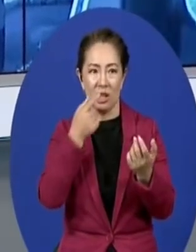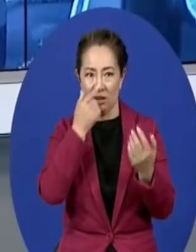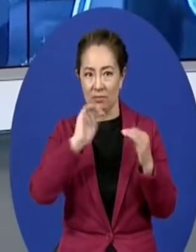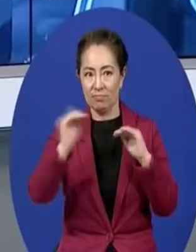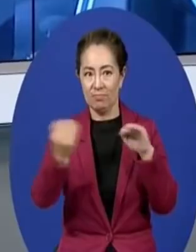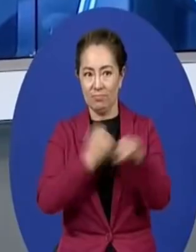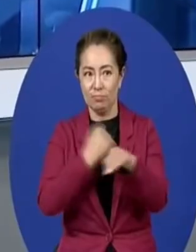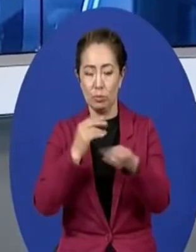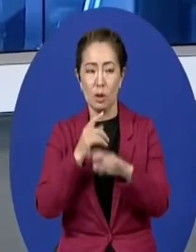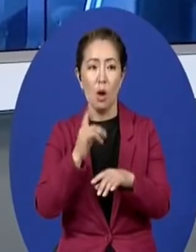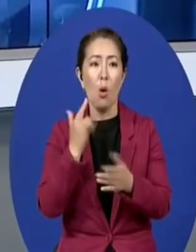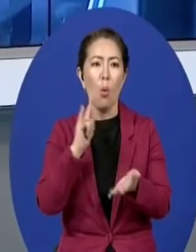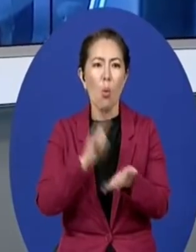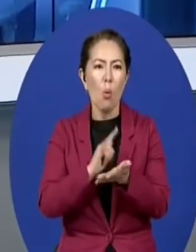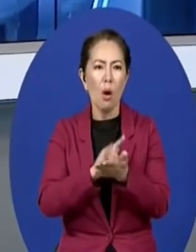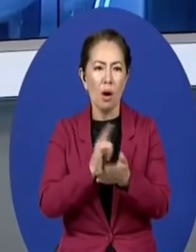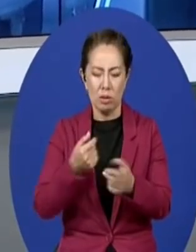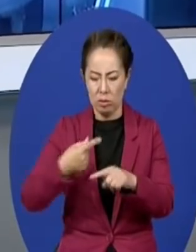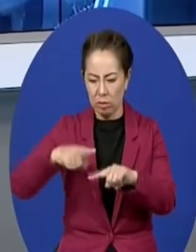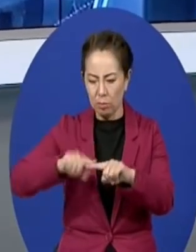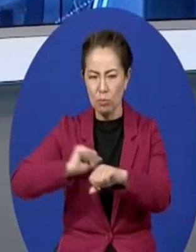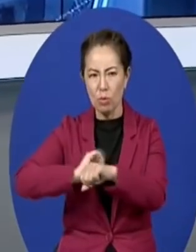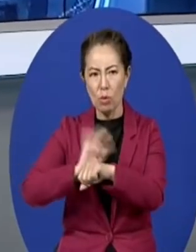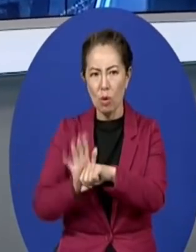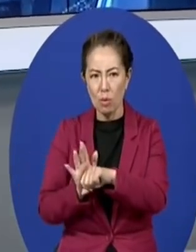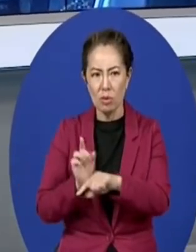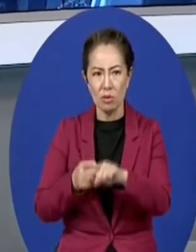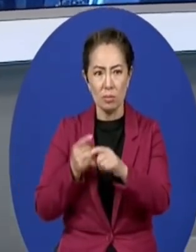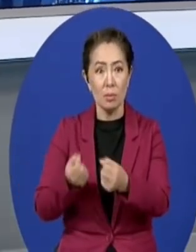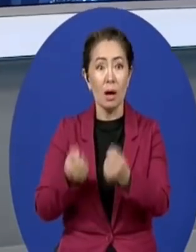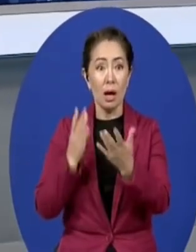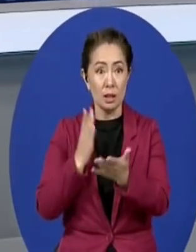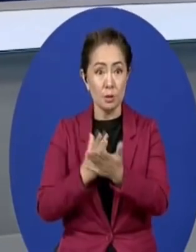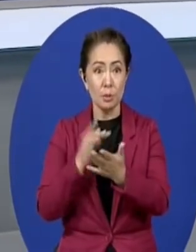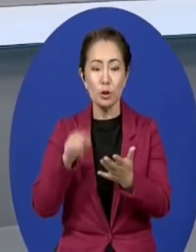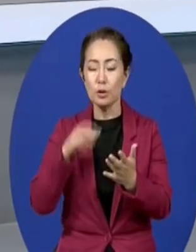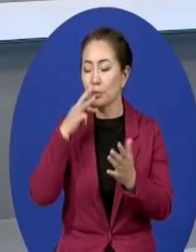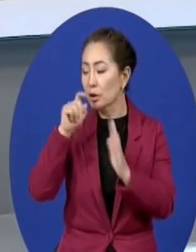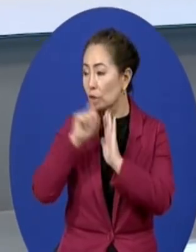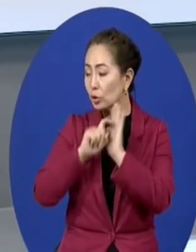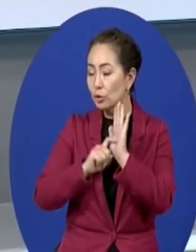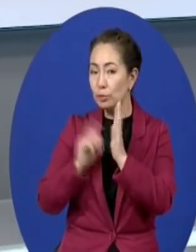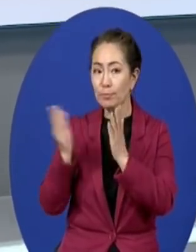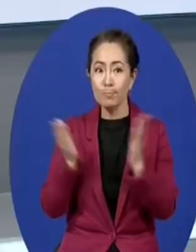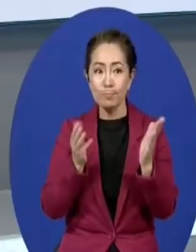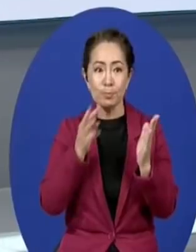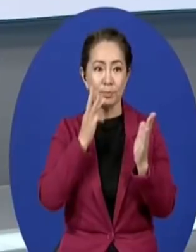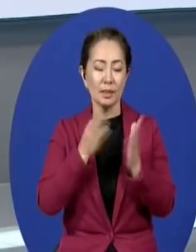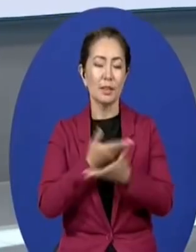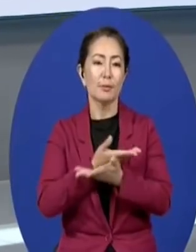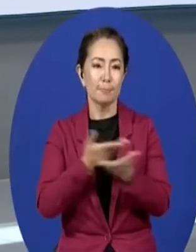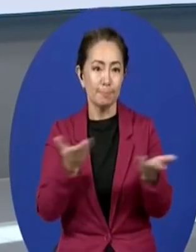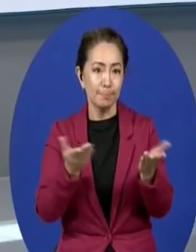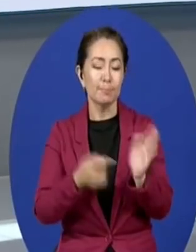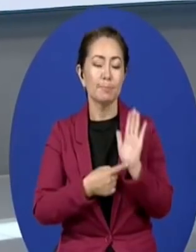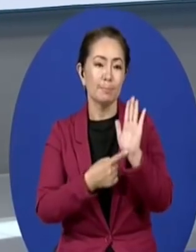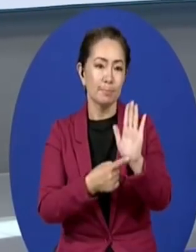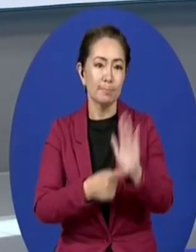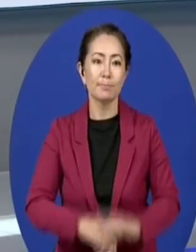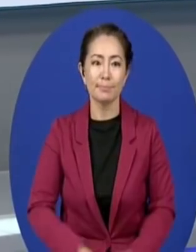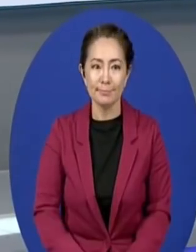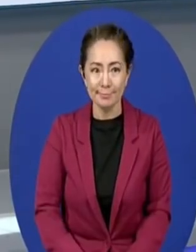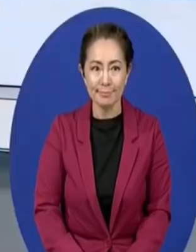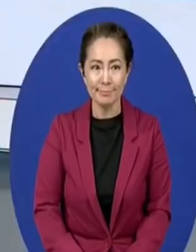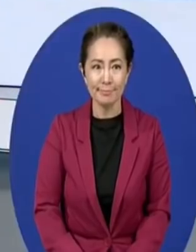Ухаан хотод коронавирусны тохиолдол дахин бүртгэгдэж эхэллээ. Үзэгч та бүхэн өнөөдрийн цагт мэдээллийн хөтөлбөрөөр эдгээр болоод босоод мэдээний дэлгэрэнгүй